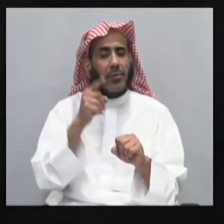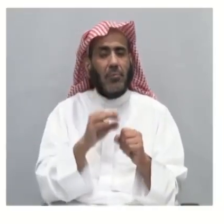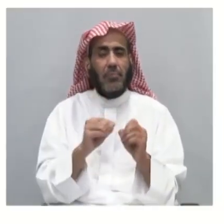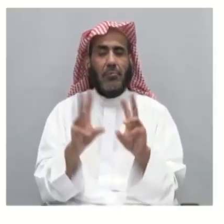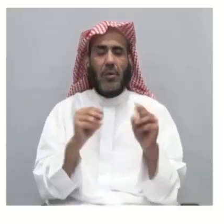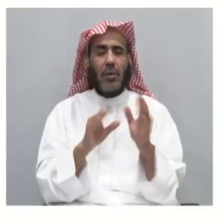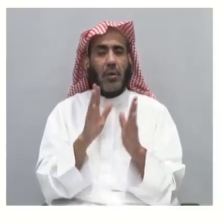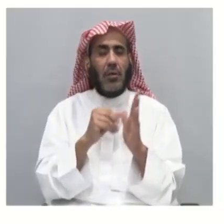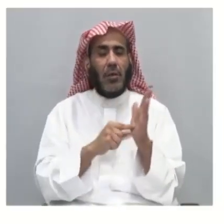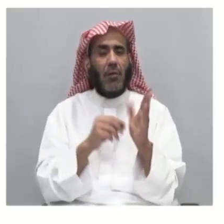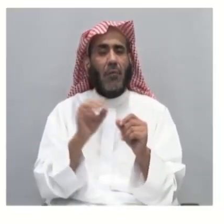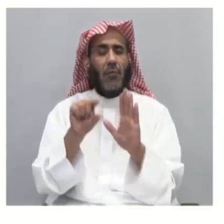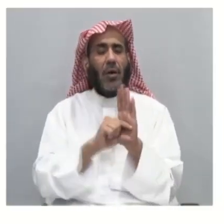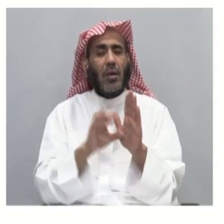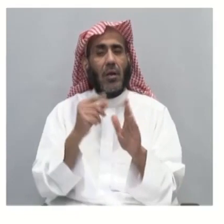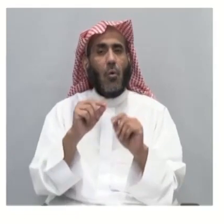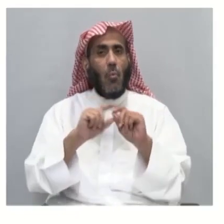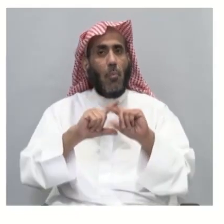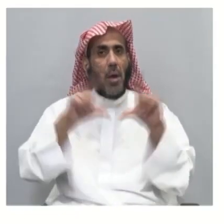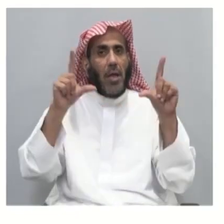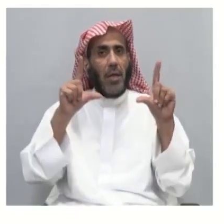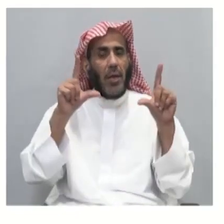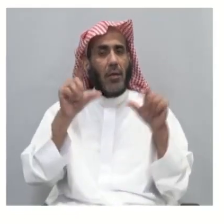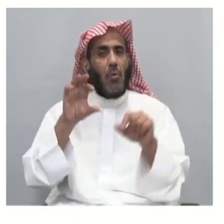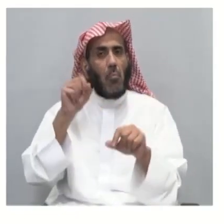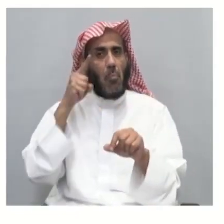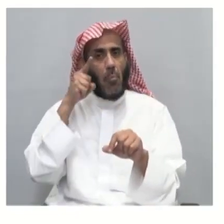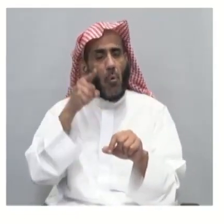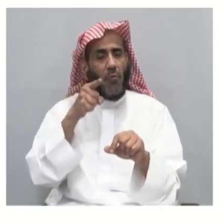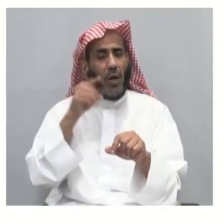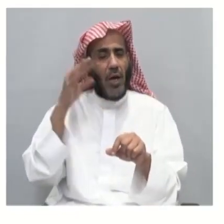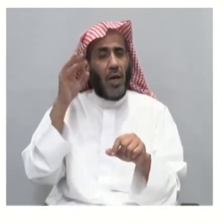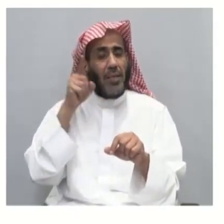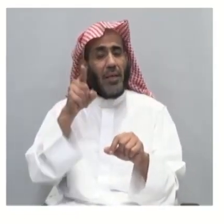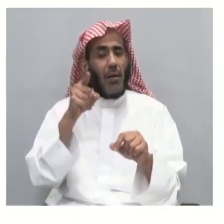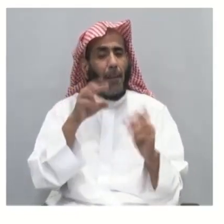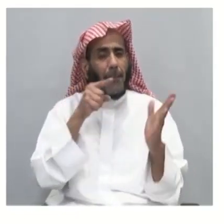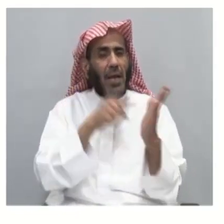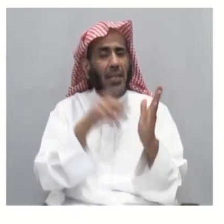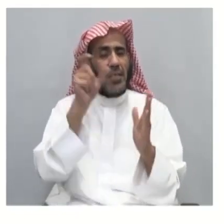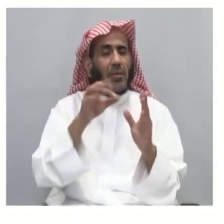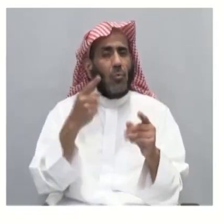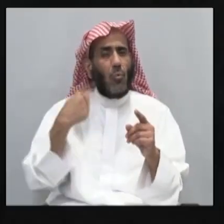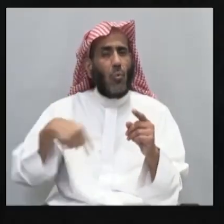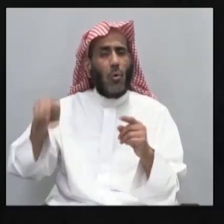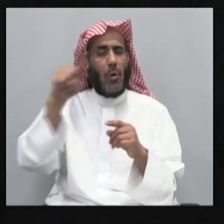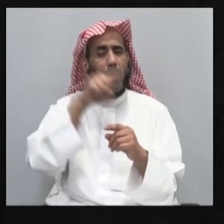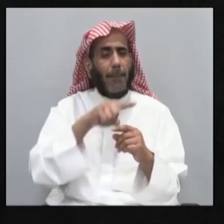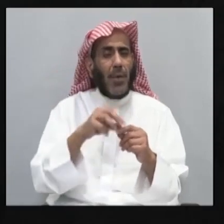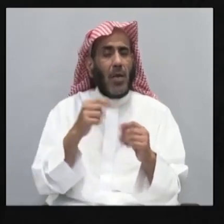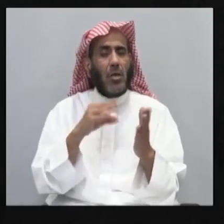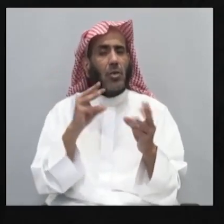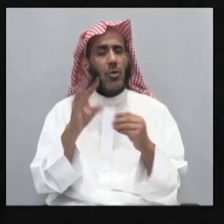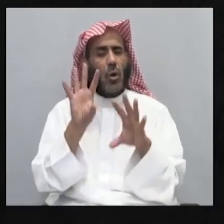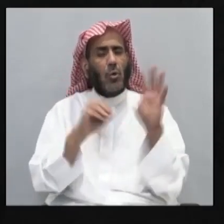في الفقره الاخيره قال ومبينا موقفك انت من شخصياتها ولا شك ان كلا منا عاش لا اقول قصه واحده